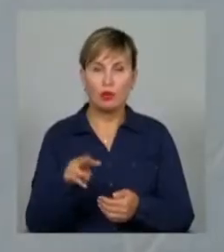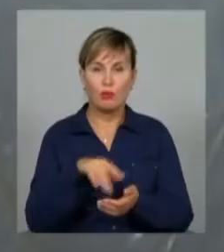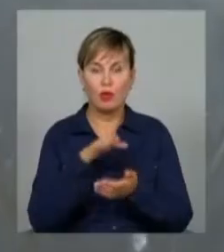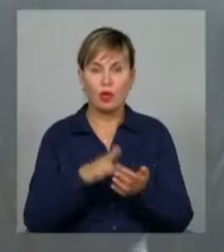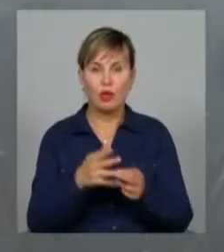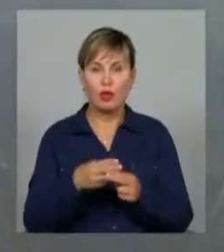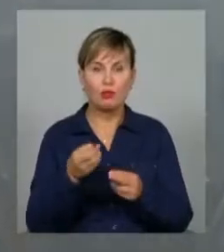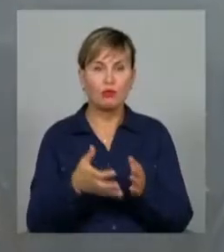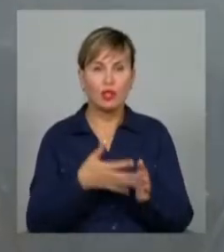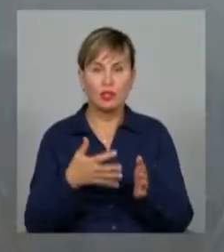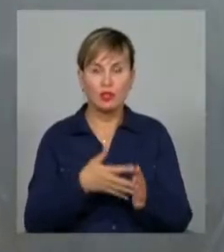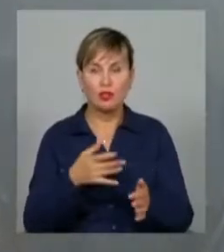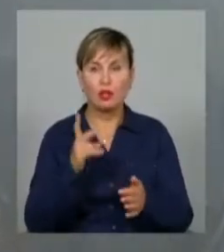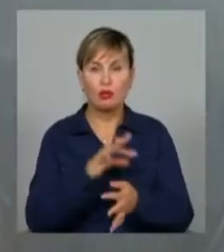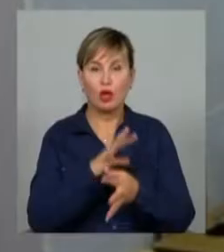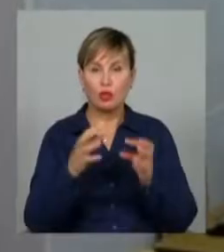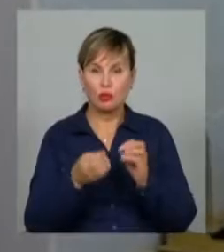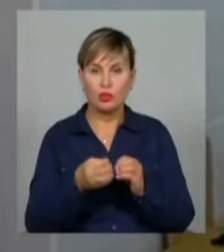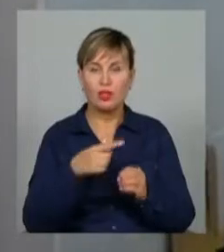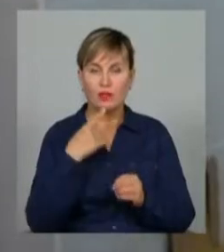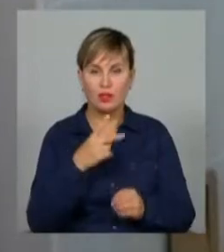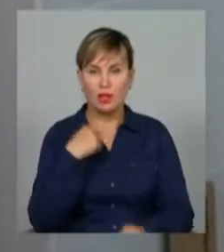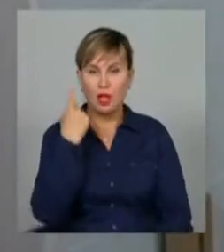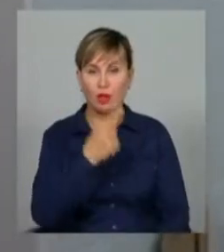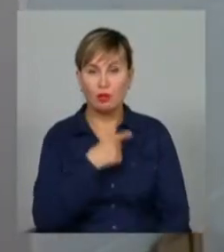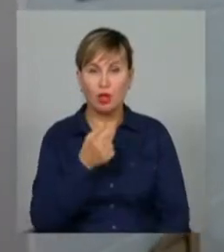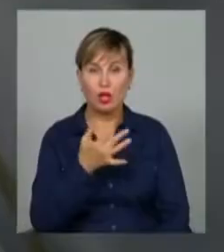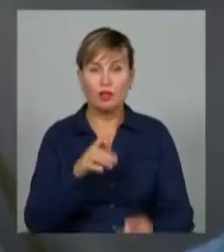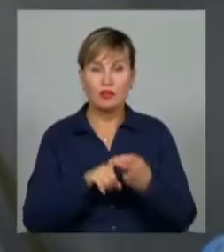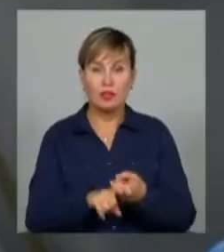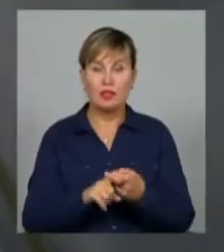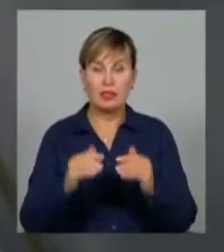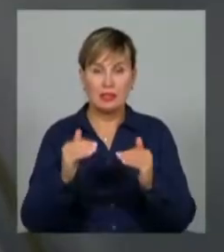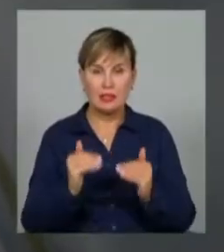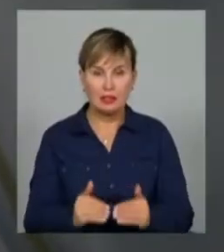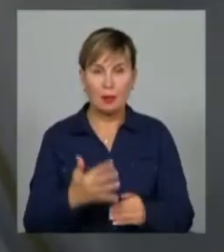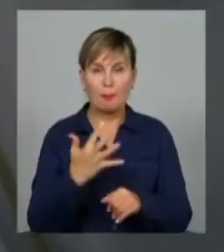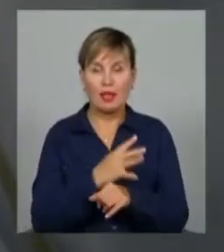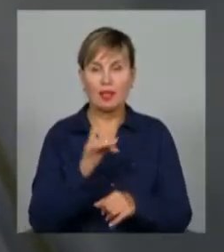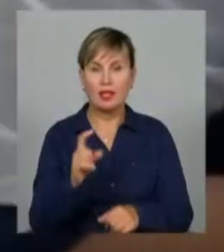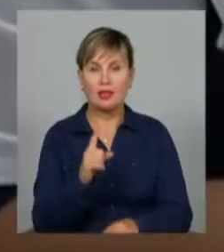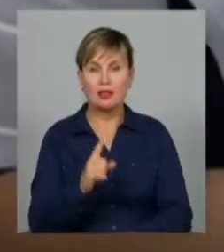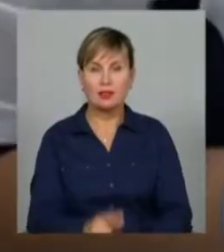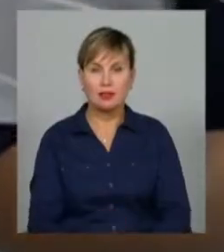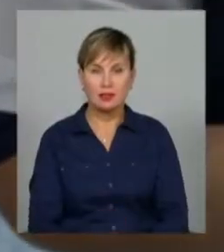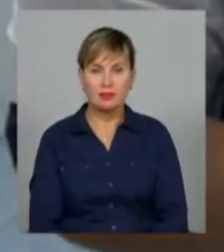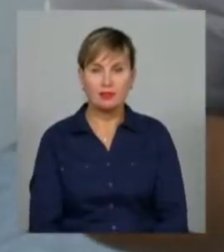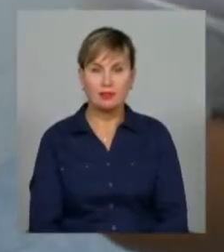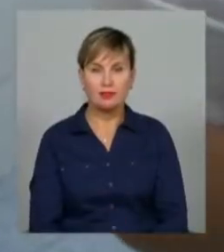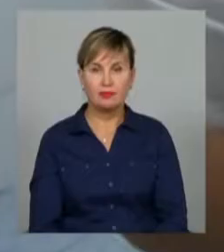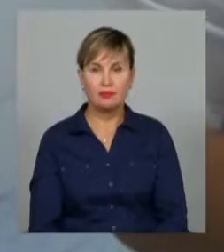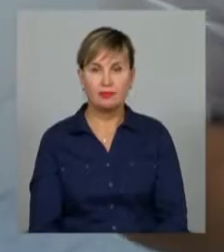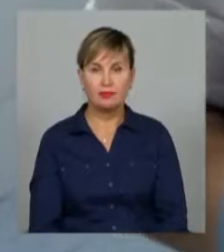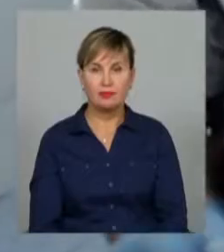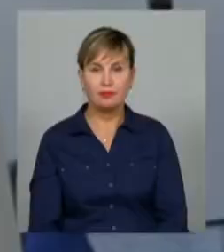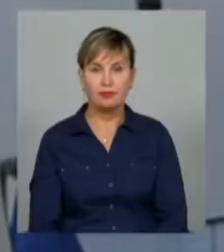этого еще недостаточно. Но результат, как говорится, налицо. Количество заражений снизилось в 5 раз. Дина Жанабекова, Дамир Анитов,